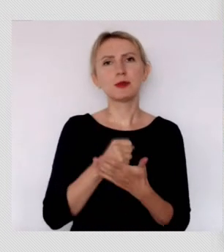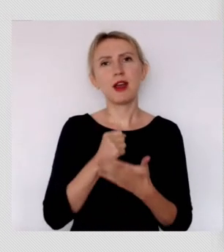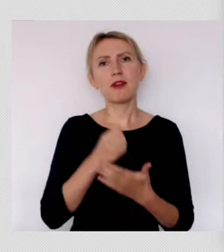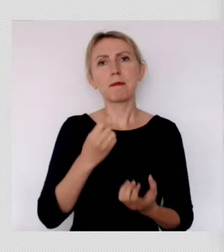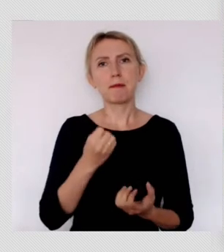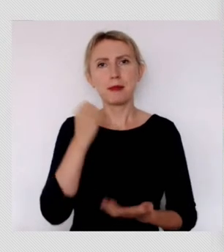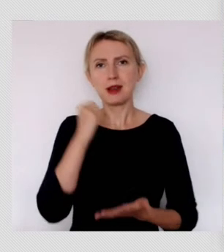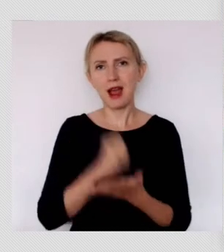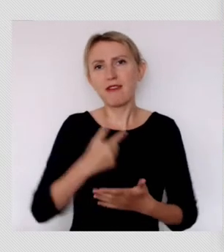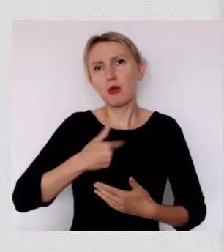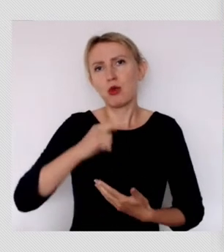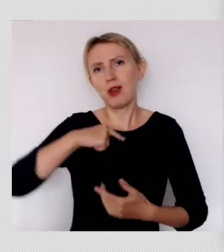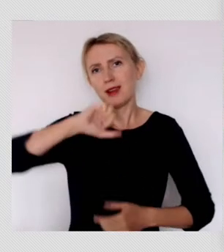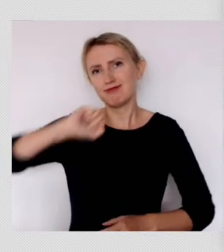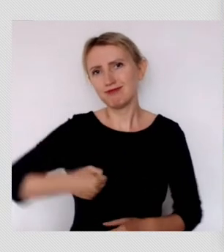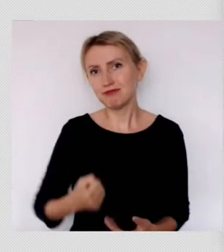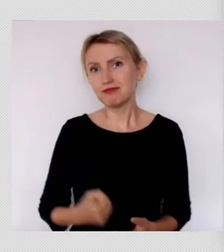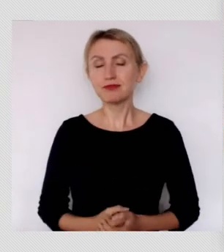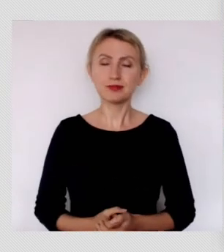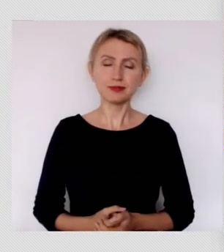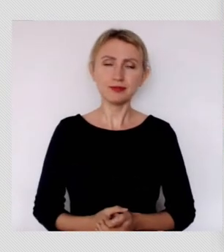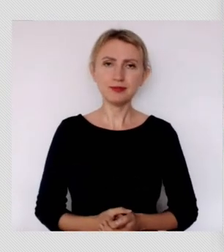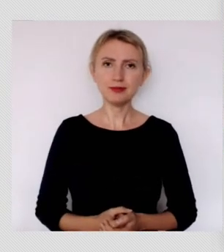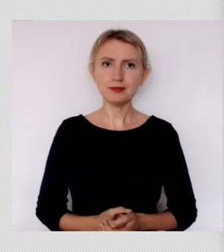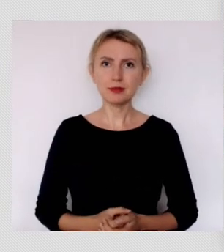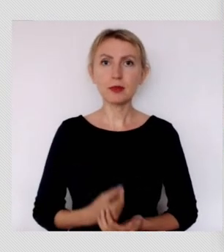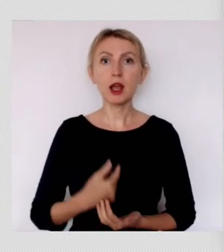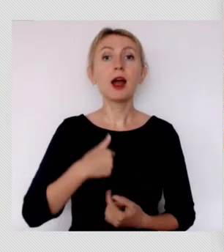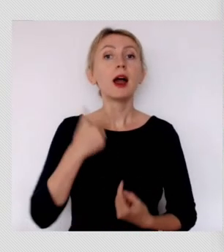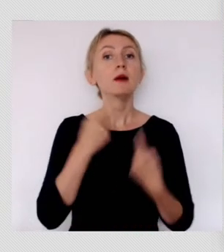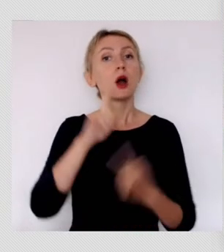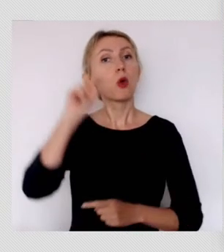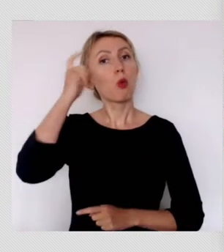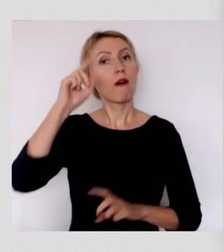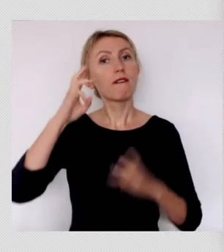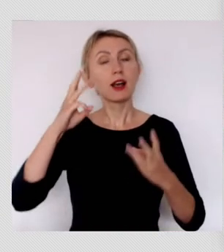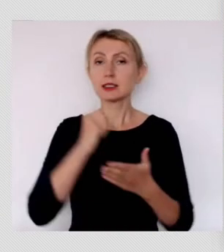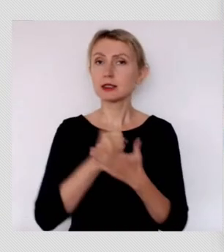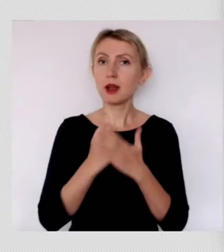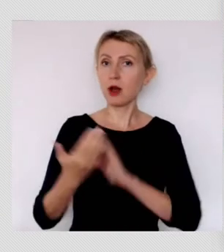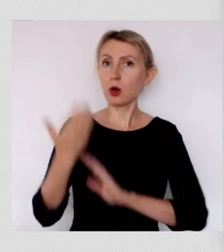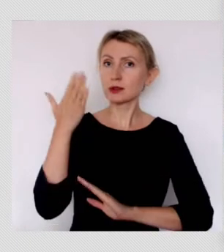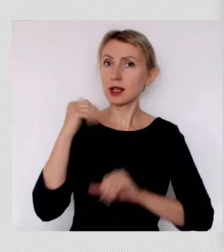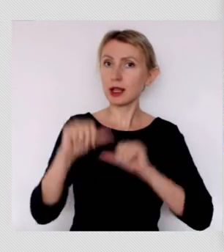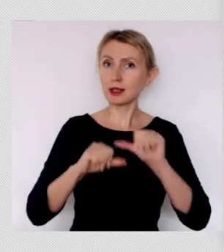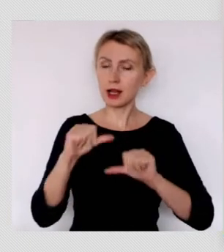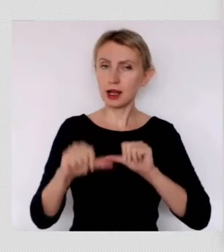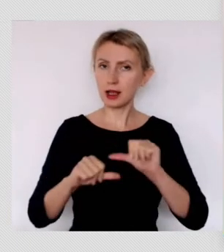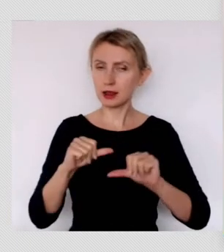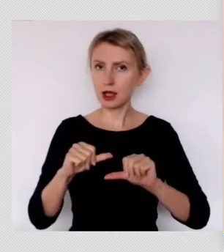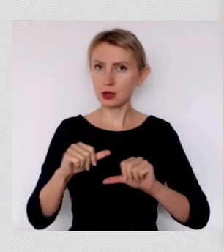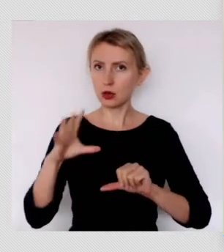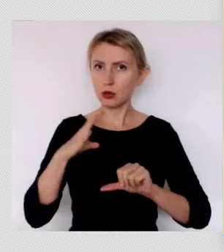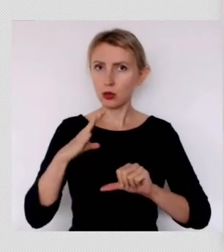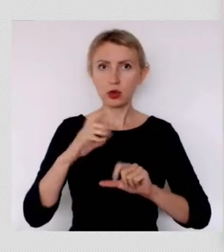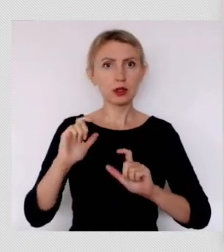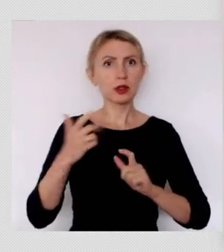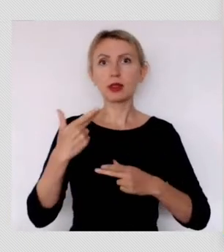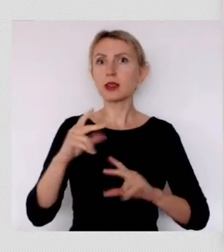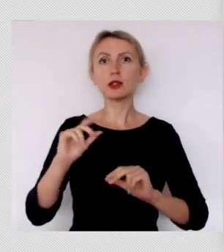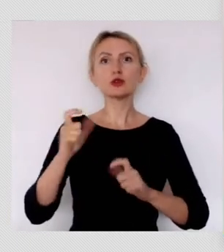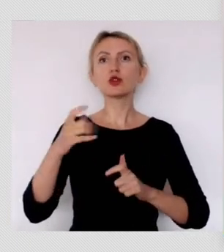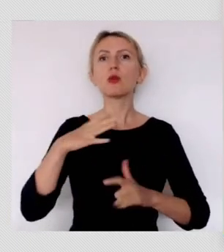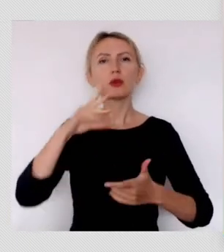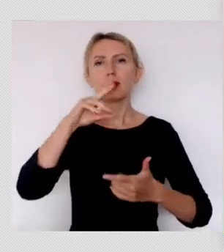nim się najlepiej znam. I moim zdaniem najważniejszą rzeczą, która się wydarzyła w ostatnich latach, był nie to, co się wydarzyło, ten